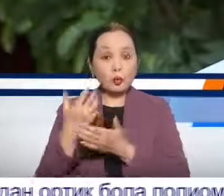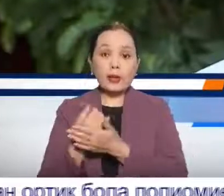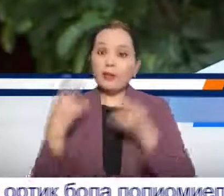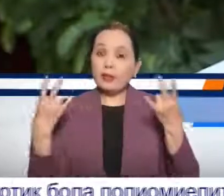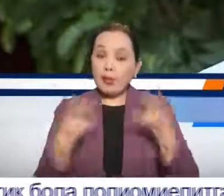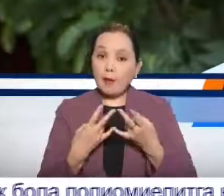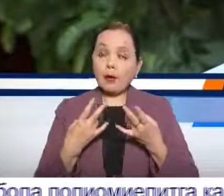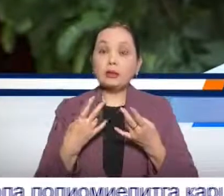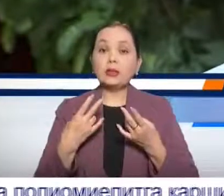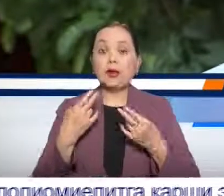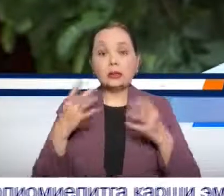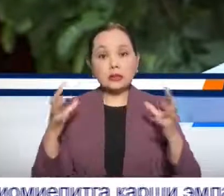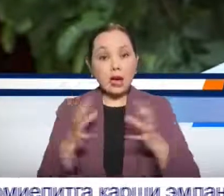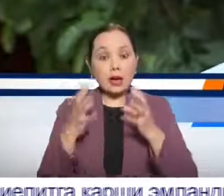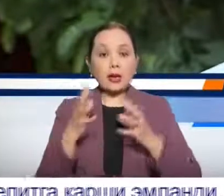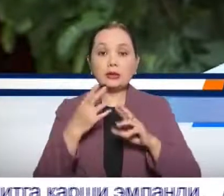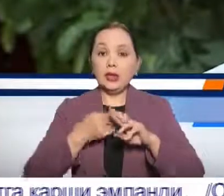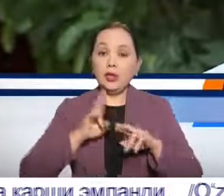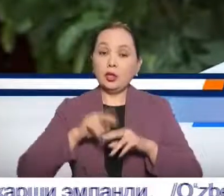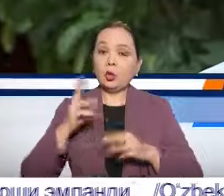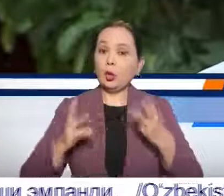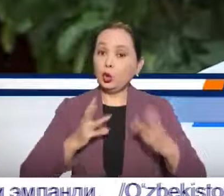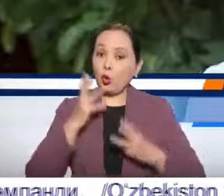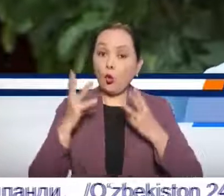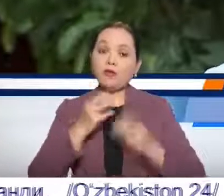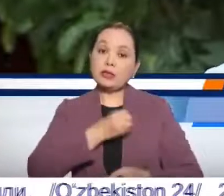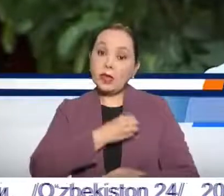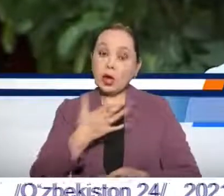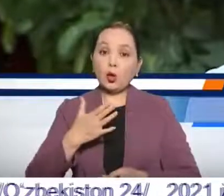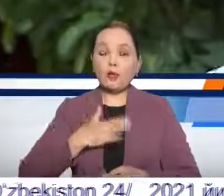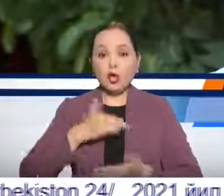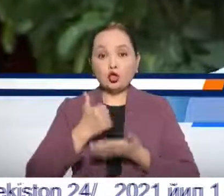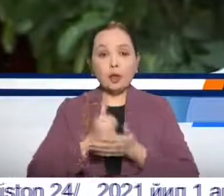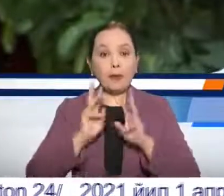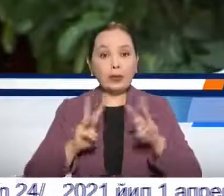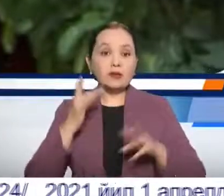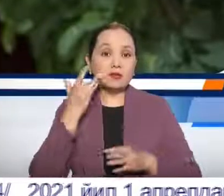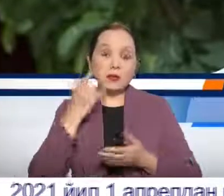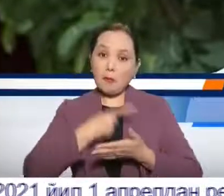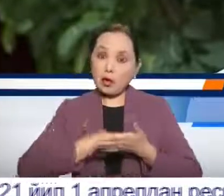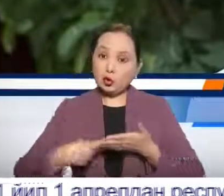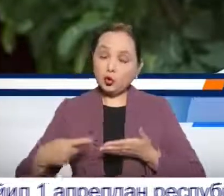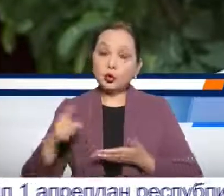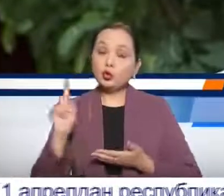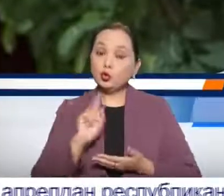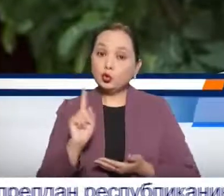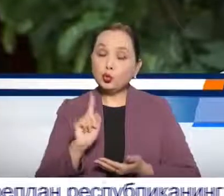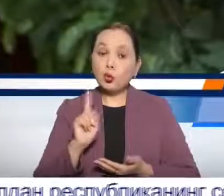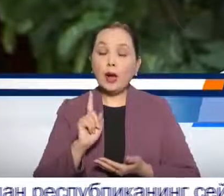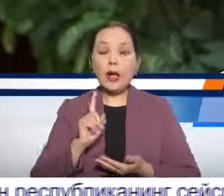необходимо, конечно, для них сохранить вот эту духовную сокровищницу. Наш президент всегда